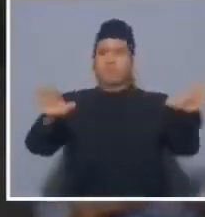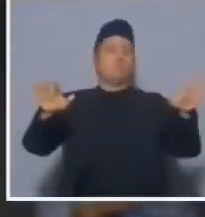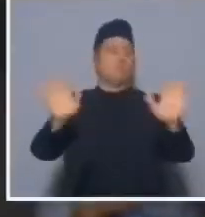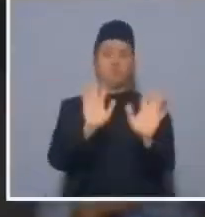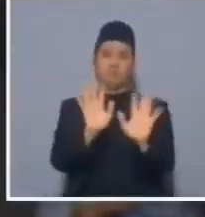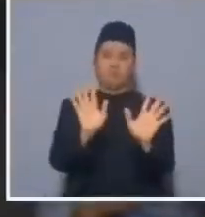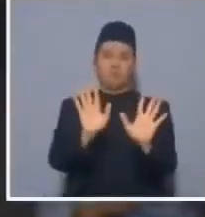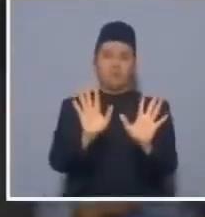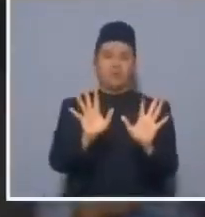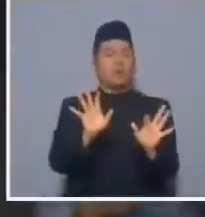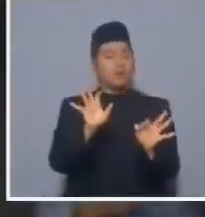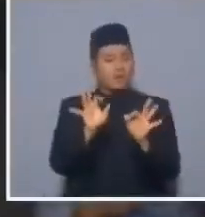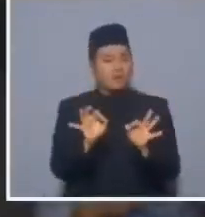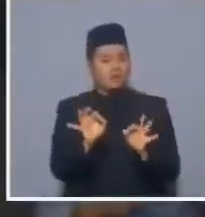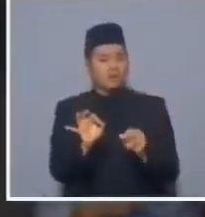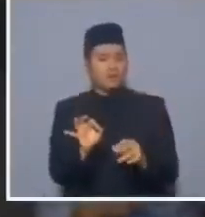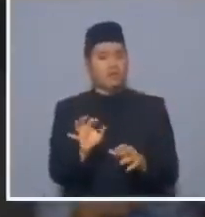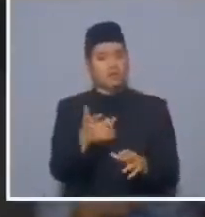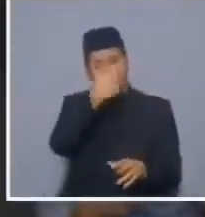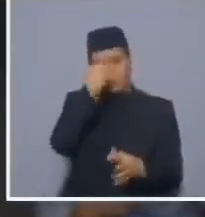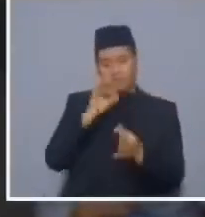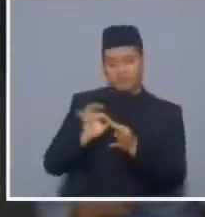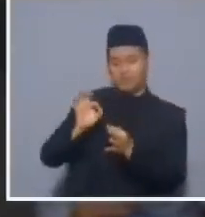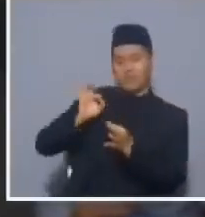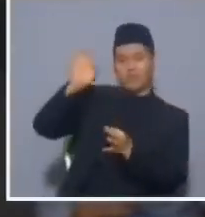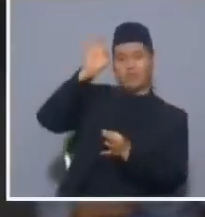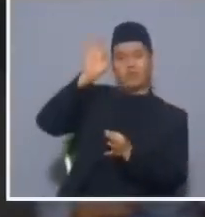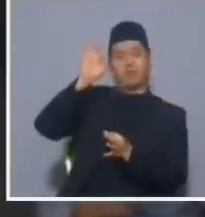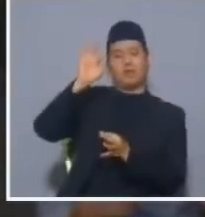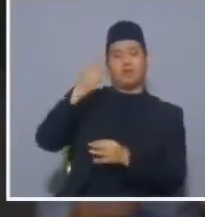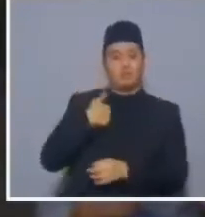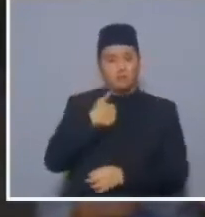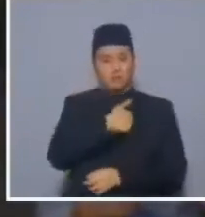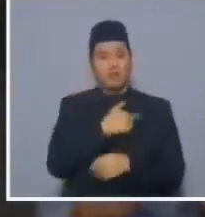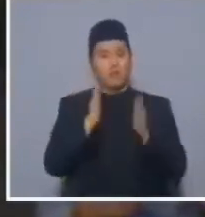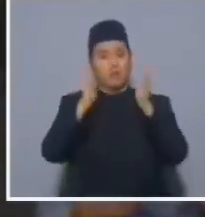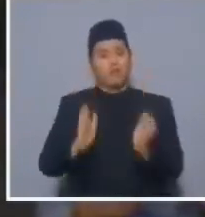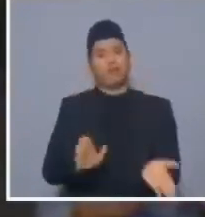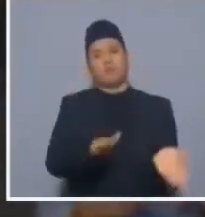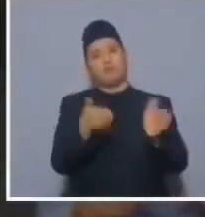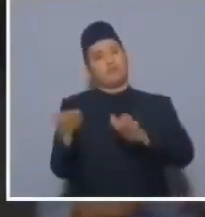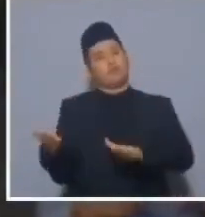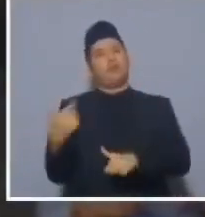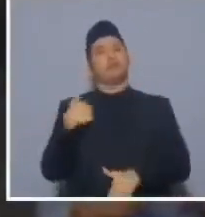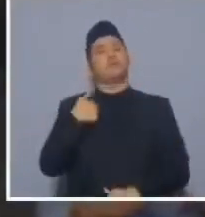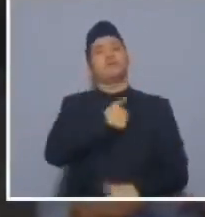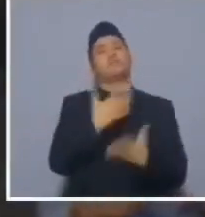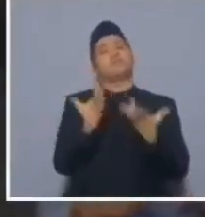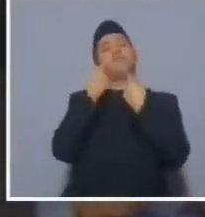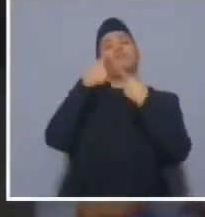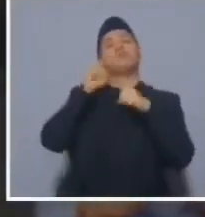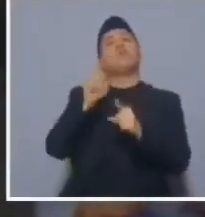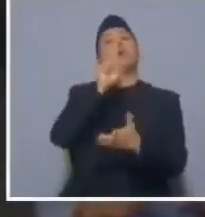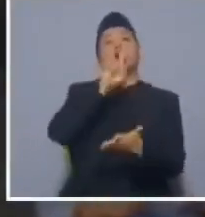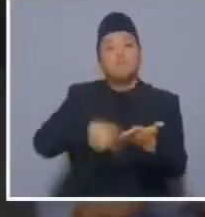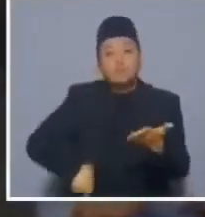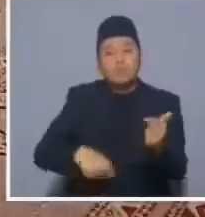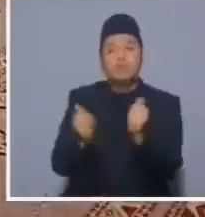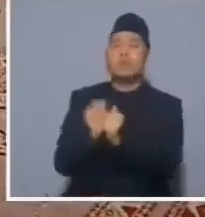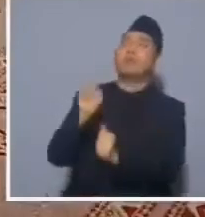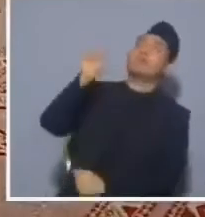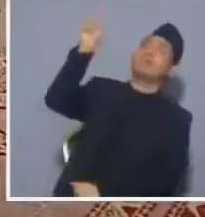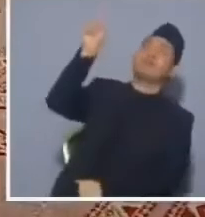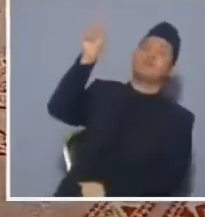semangat kita, orang lain terkorban, kita nak jawab apa di depan Allah Subhanahu Wa Taala. Wallahu a'lam. Ini satu nasihat yang baik supaya